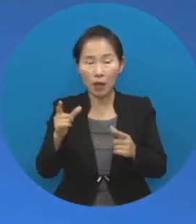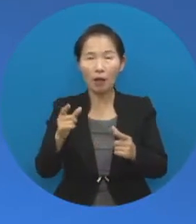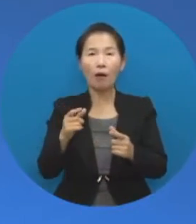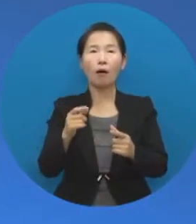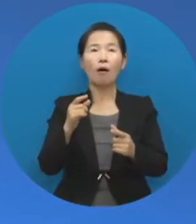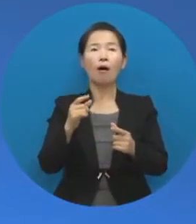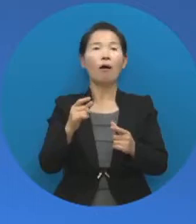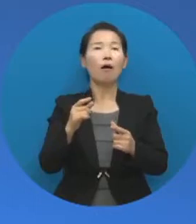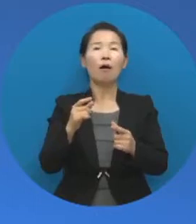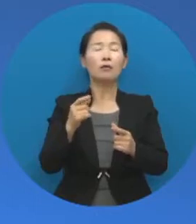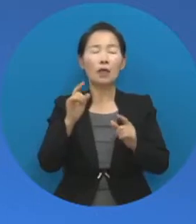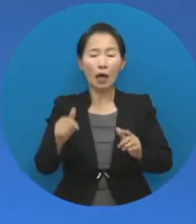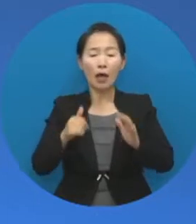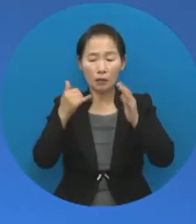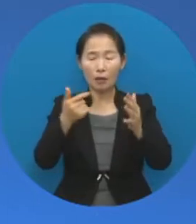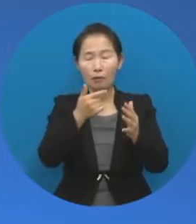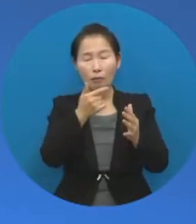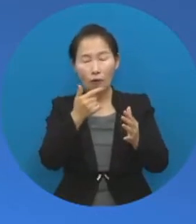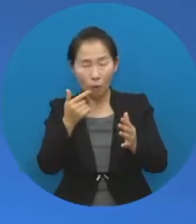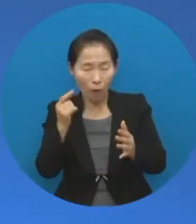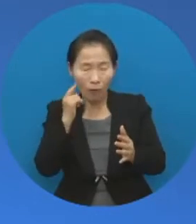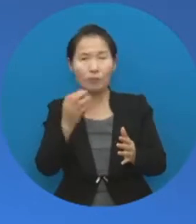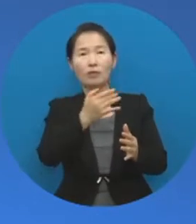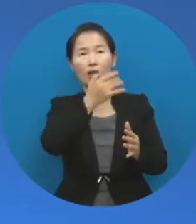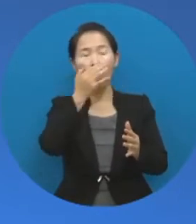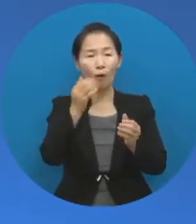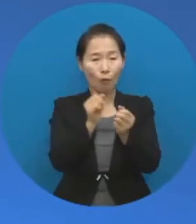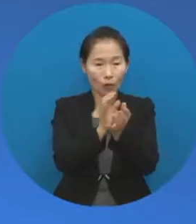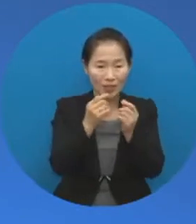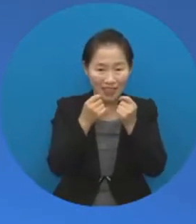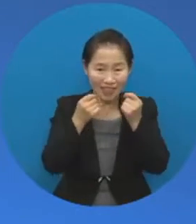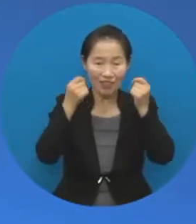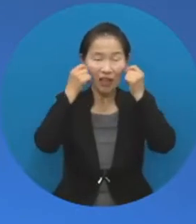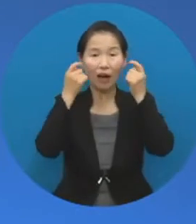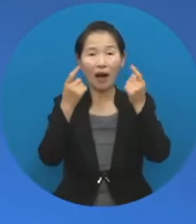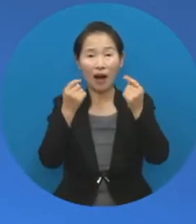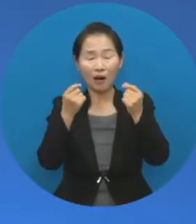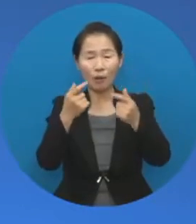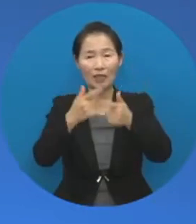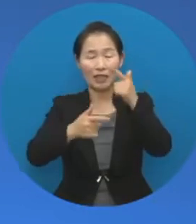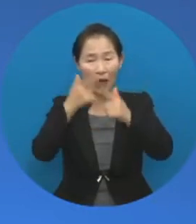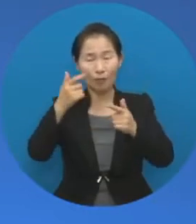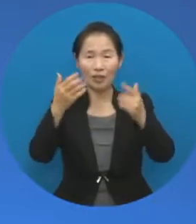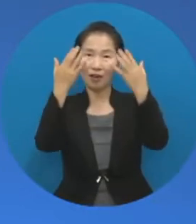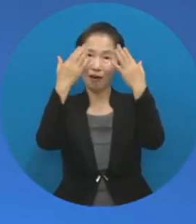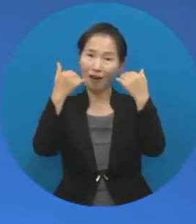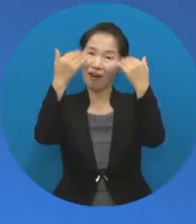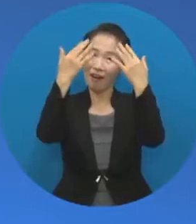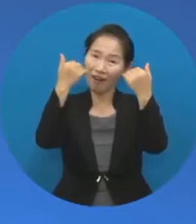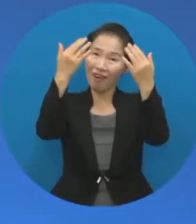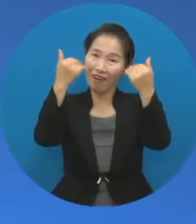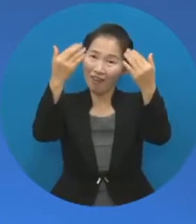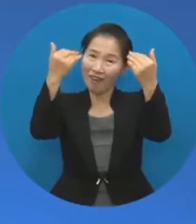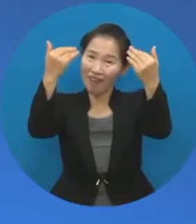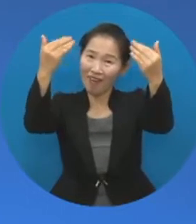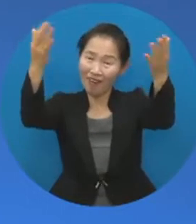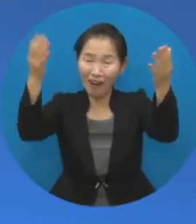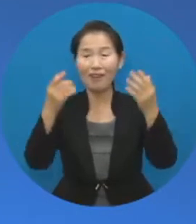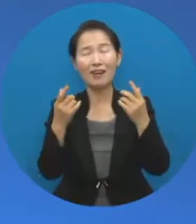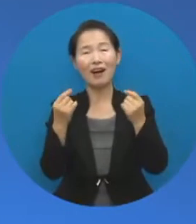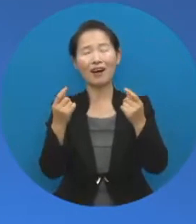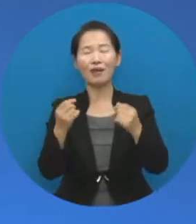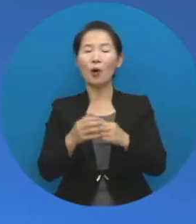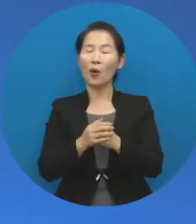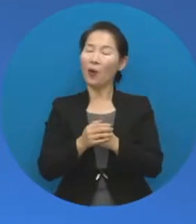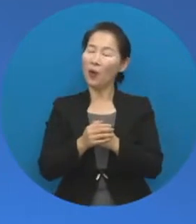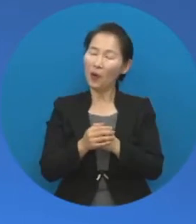나무들이 저를 향해 손을 흔드는 것 같고 꽃들이 웃는 것 같고 그래서 와, 우리 세상이 이렇게 아름다웠나? 근데 그때 제가